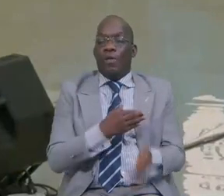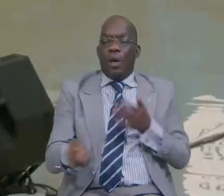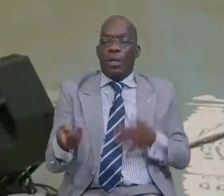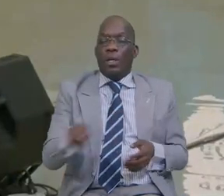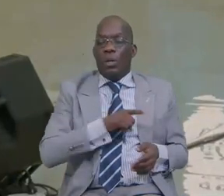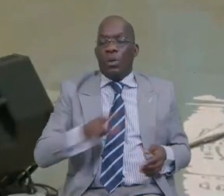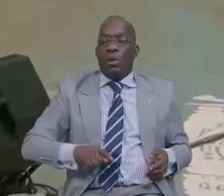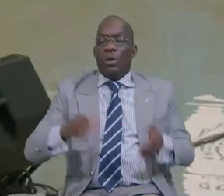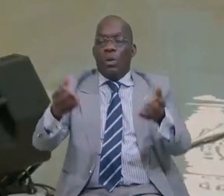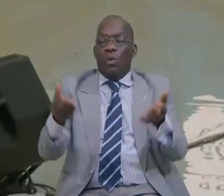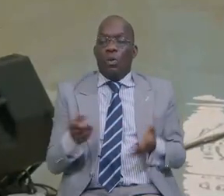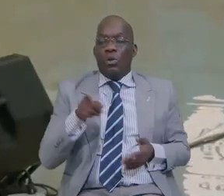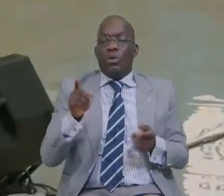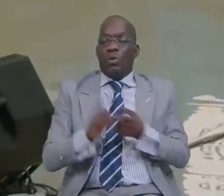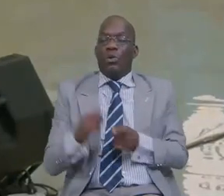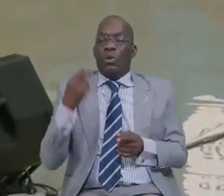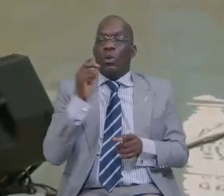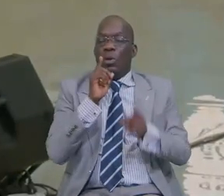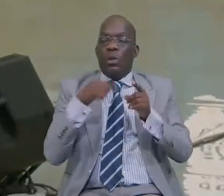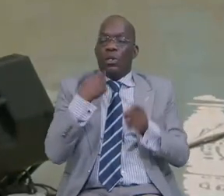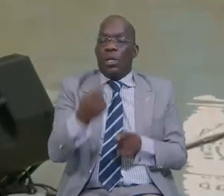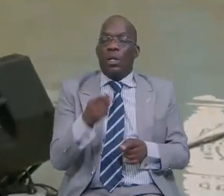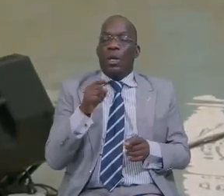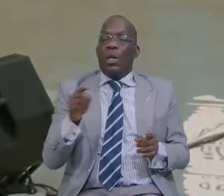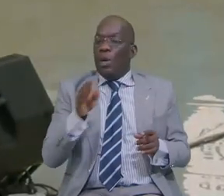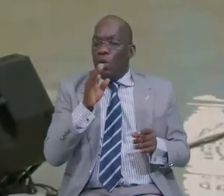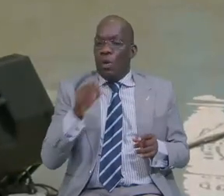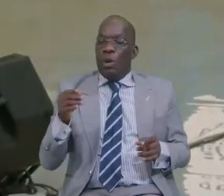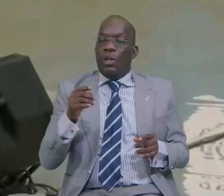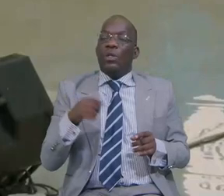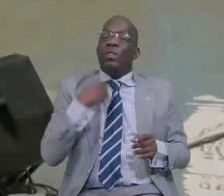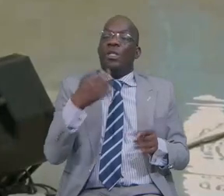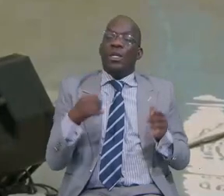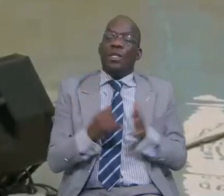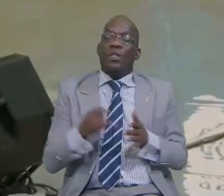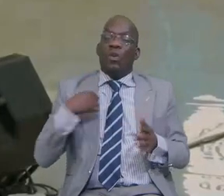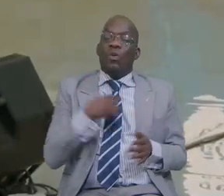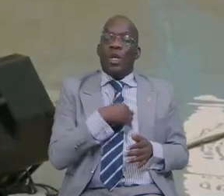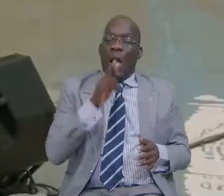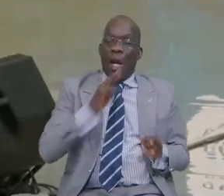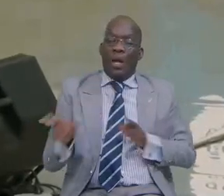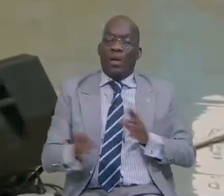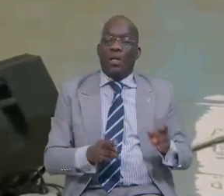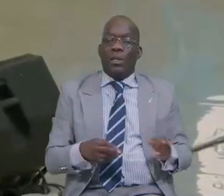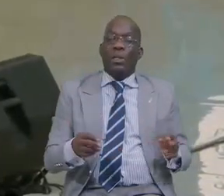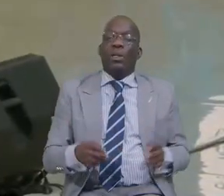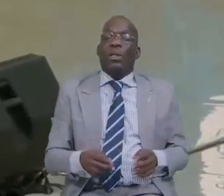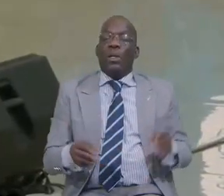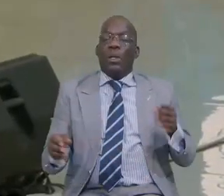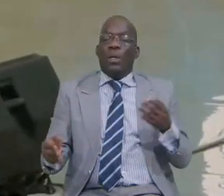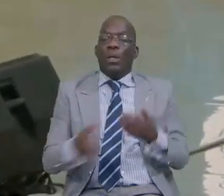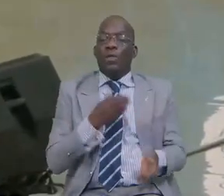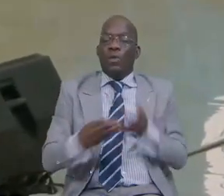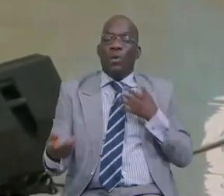que tu nous dises, vas-y et dis-nous-le. Nous sommes prêts et nous sommes bien disposés. Même les Juifs